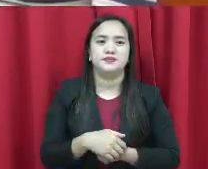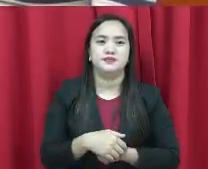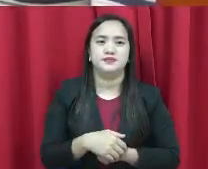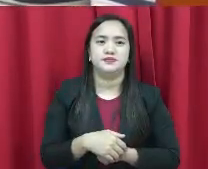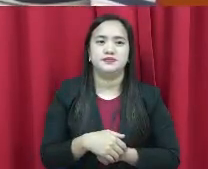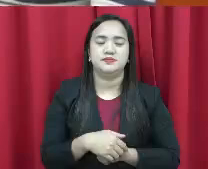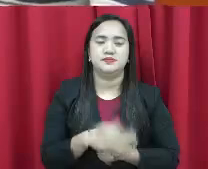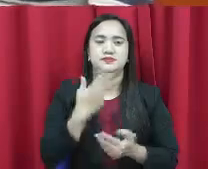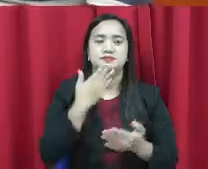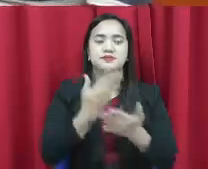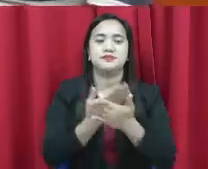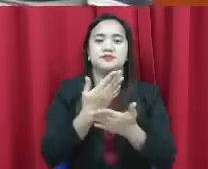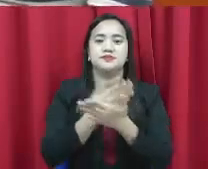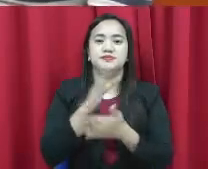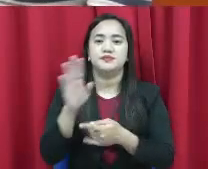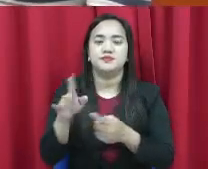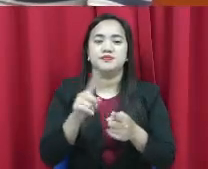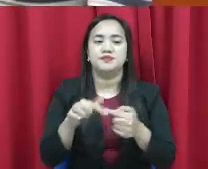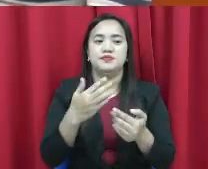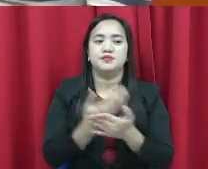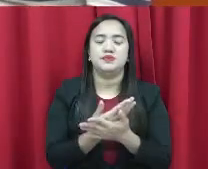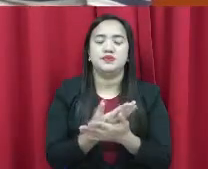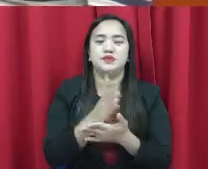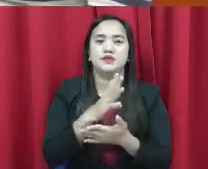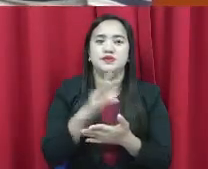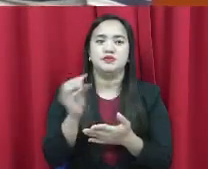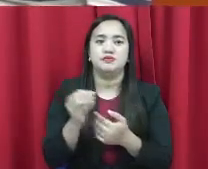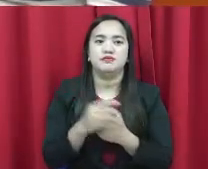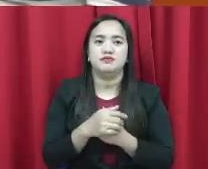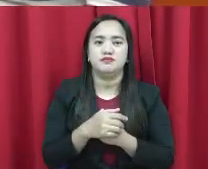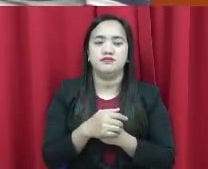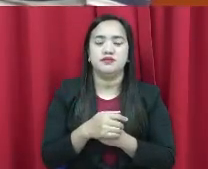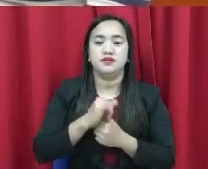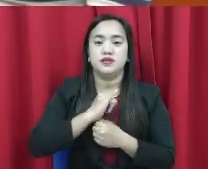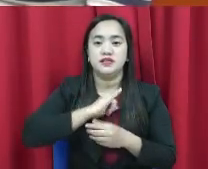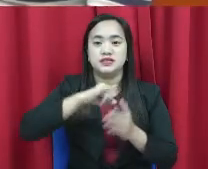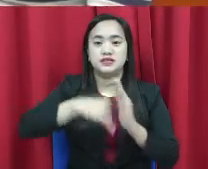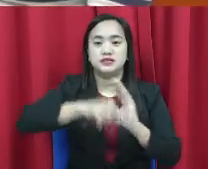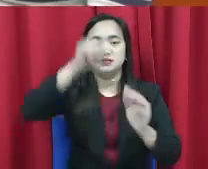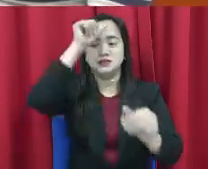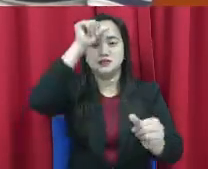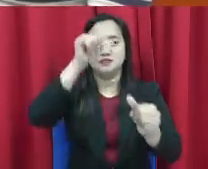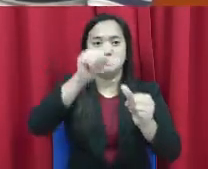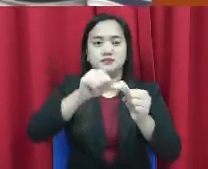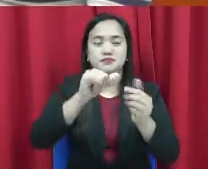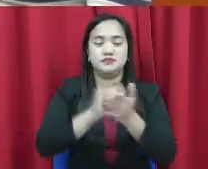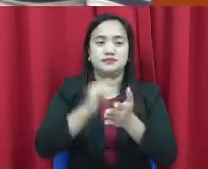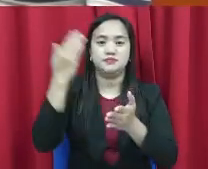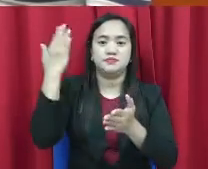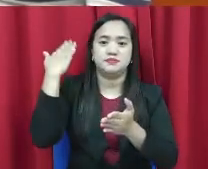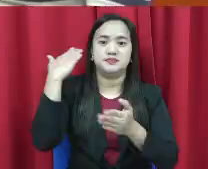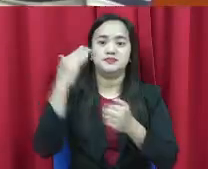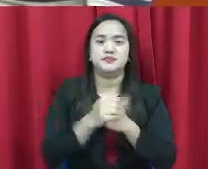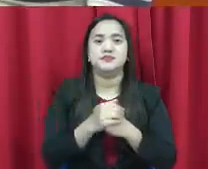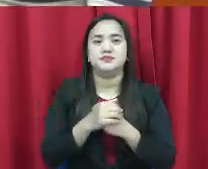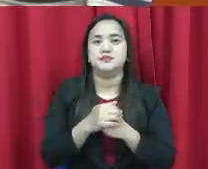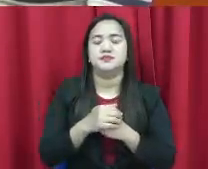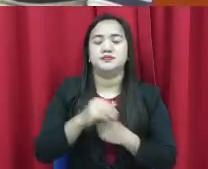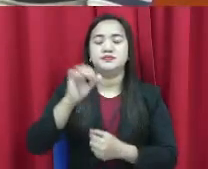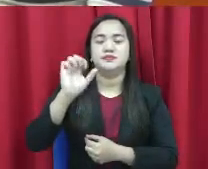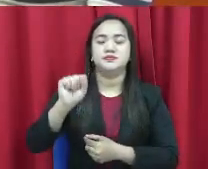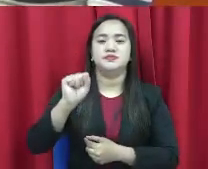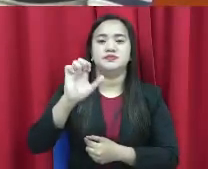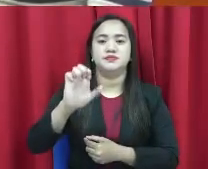hello magandang magandang tanghali po muli sa lahat at naku maalala ko Babatiin ko nga pala yung dati kong mga kasamahan sa Seo